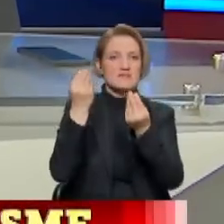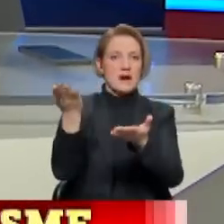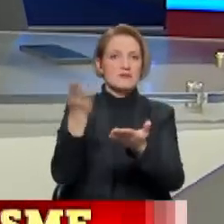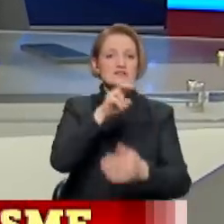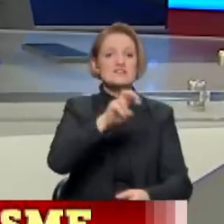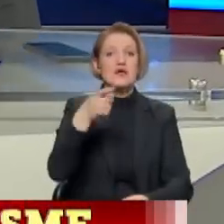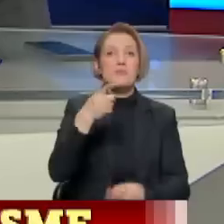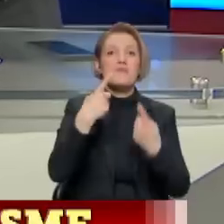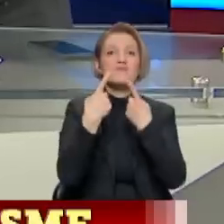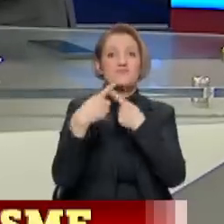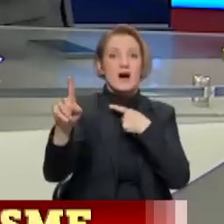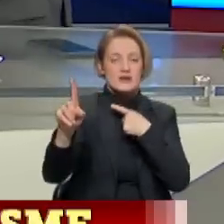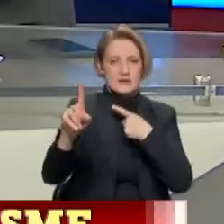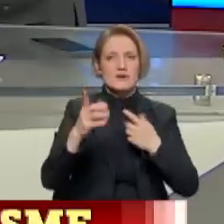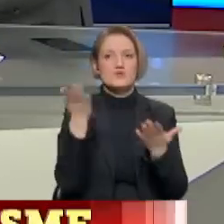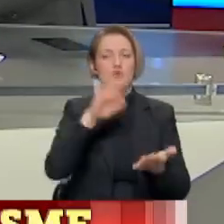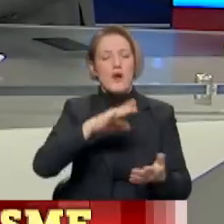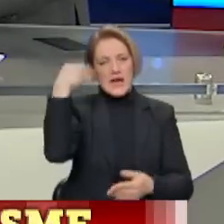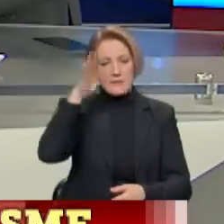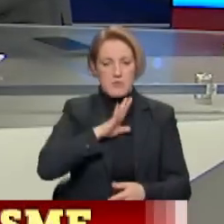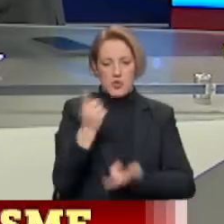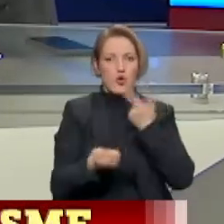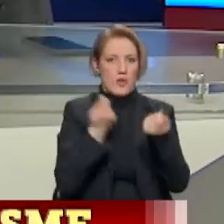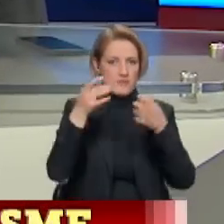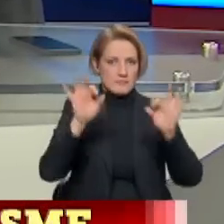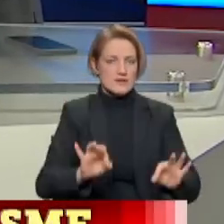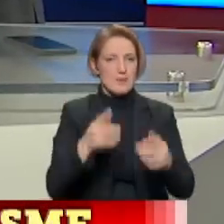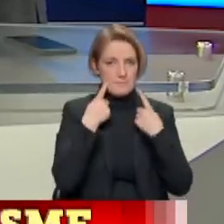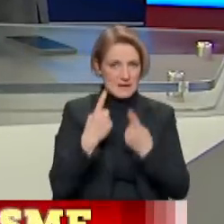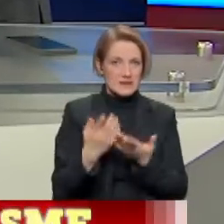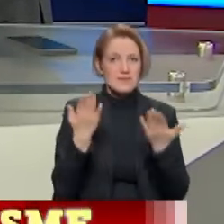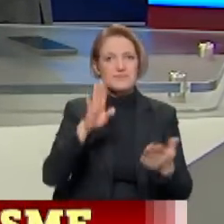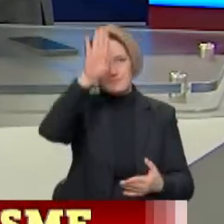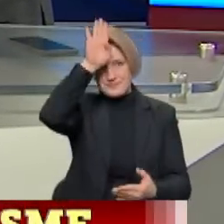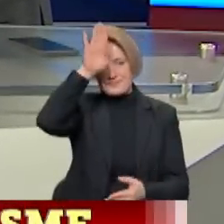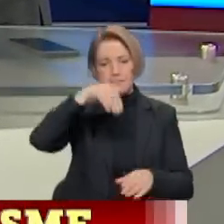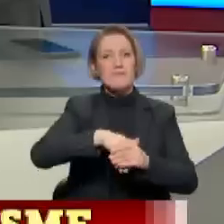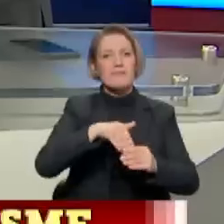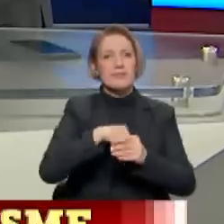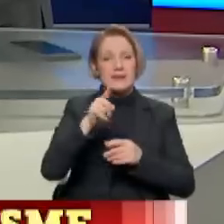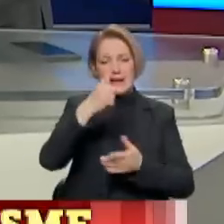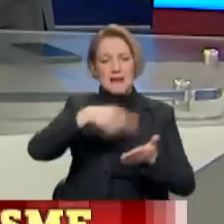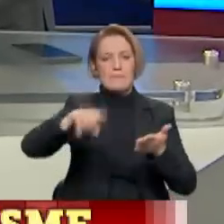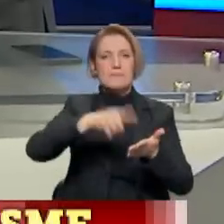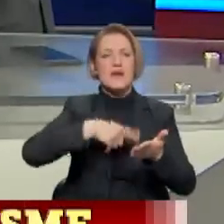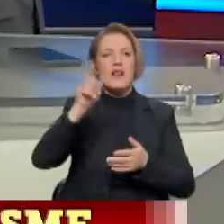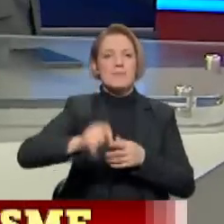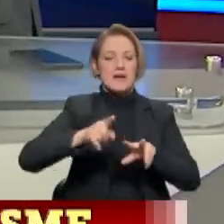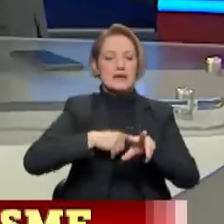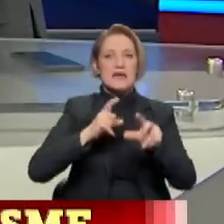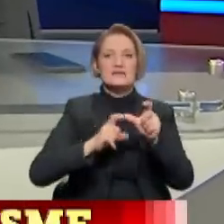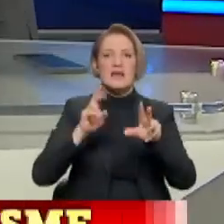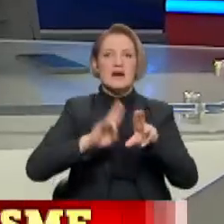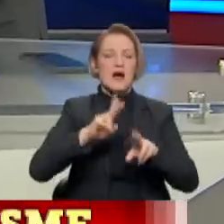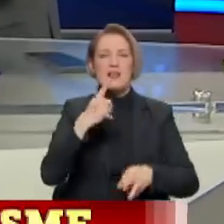bin fark. Sonra göreve başladı Ekrem İmamoğlu. Bakın İstanbul seçimini iptal eden YSK'ya hiçbir laf